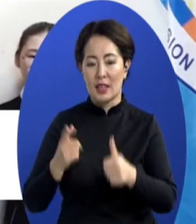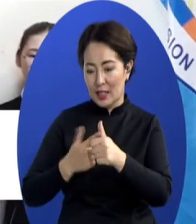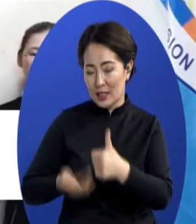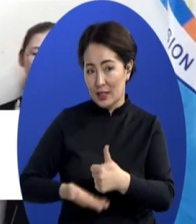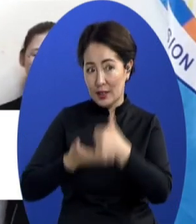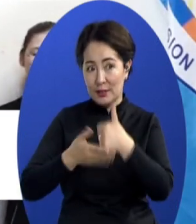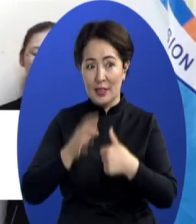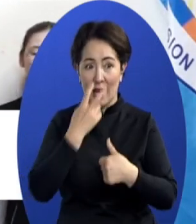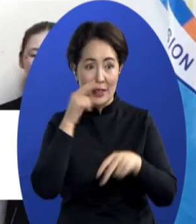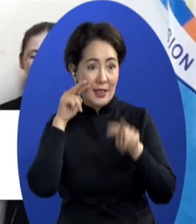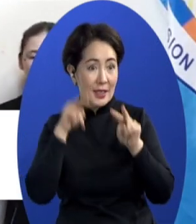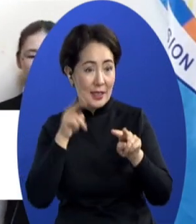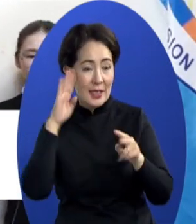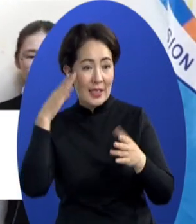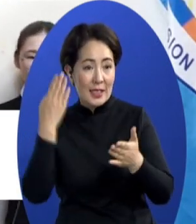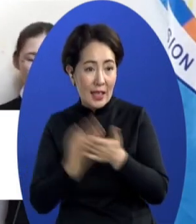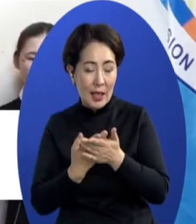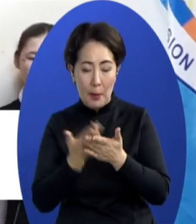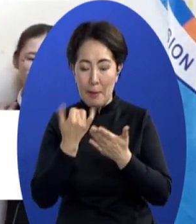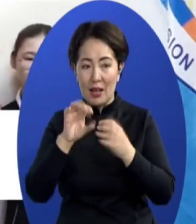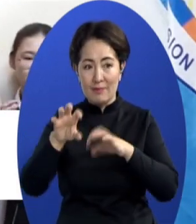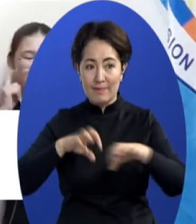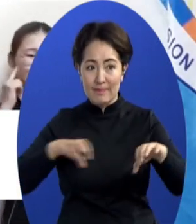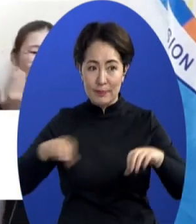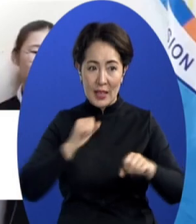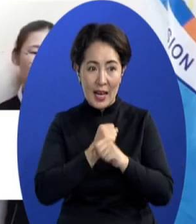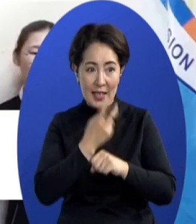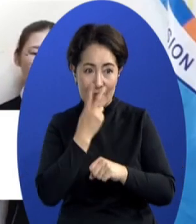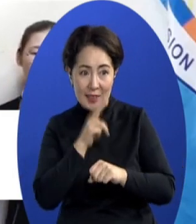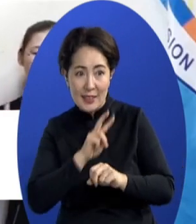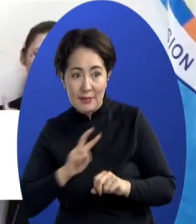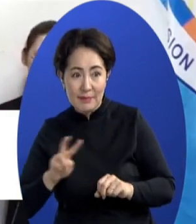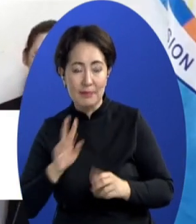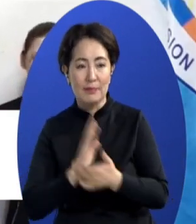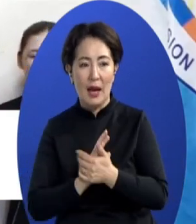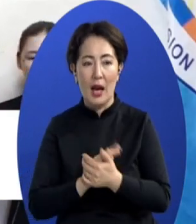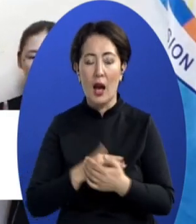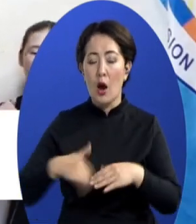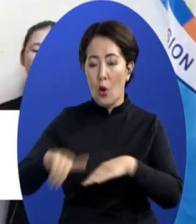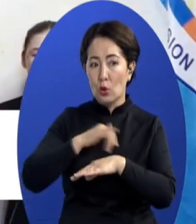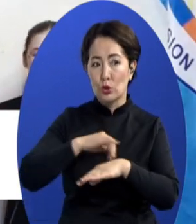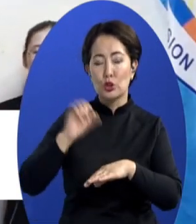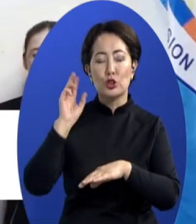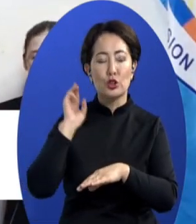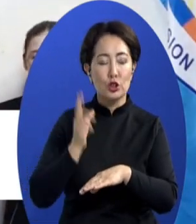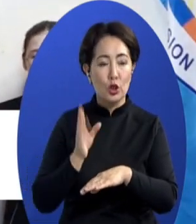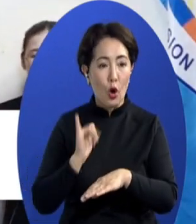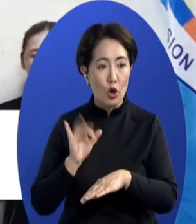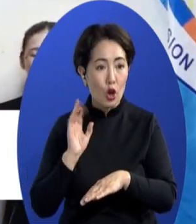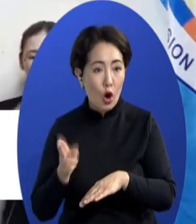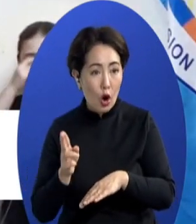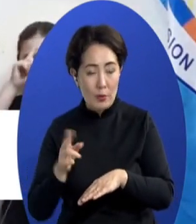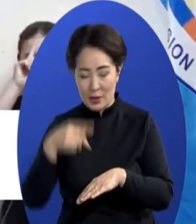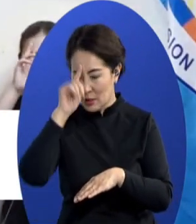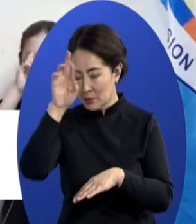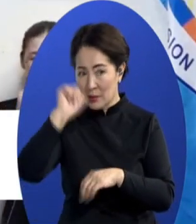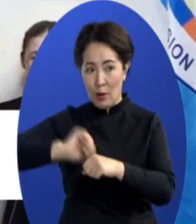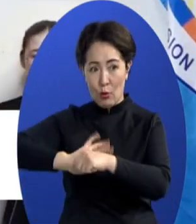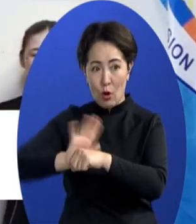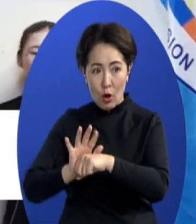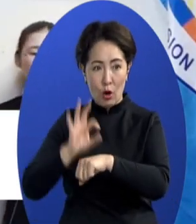ажиглагчид санал авах байруудад ажиллаж байна. Улсын онцгой комисс эрүүл мэндийн яамнаас